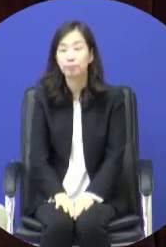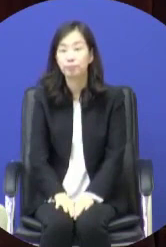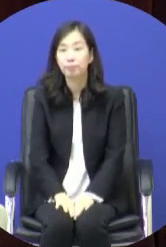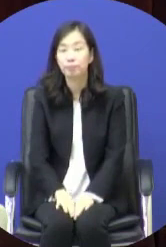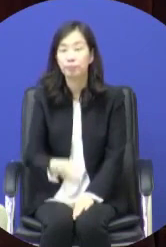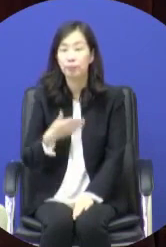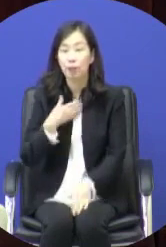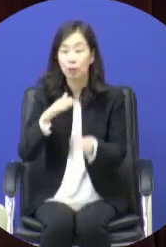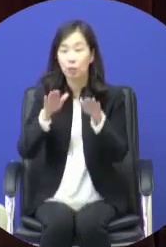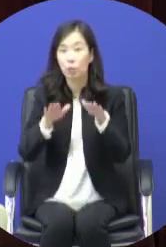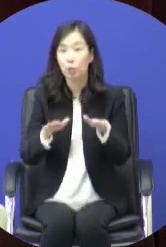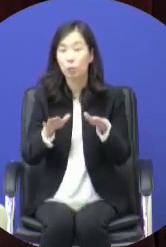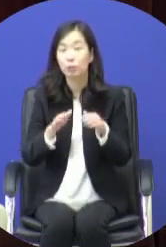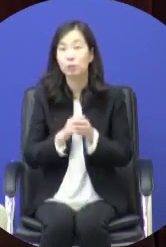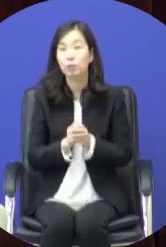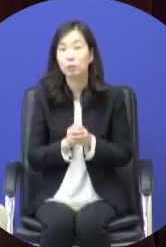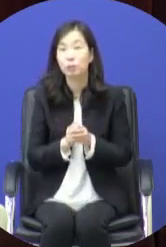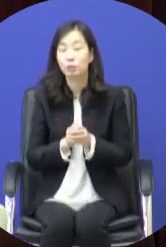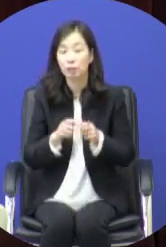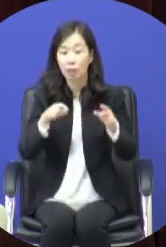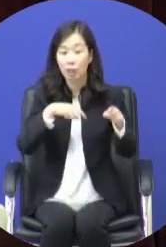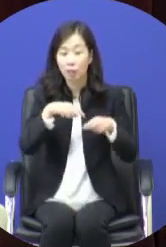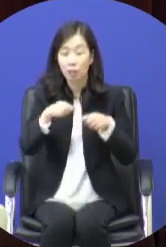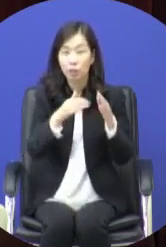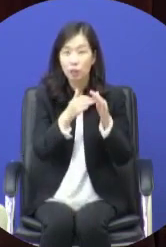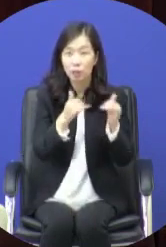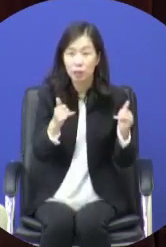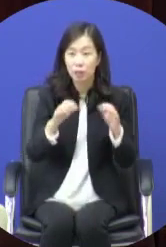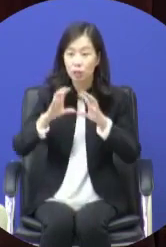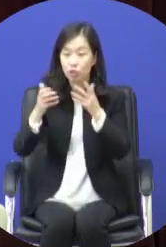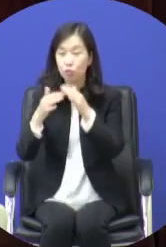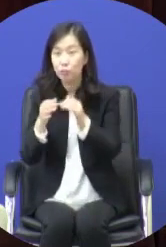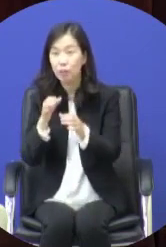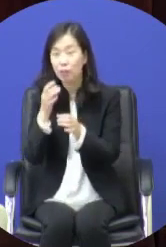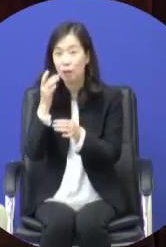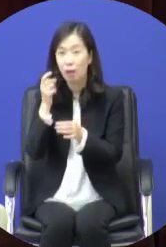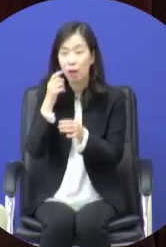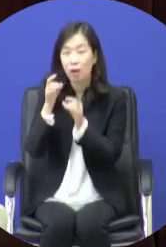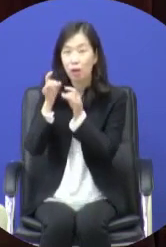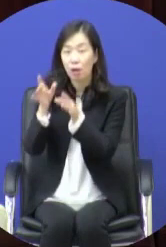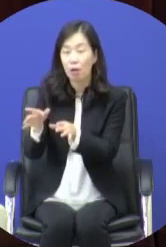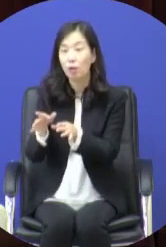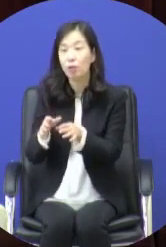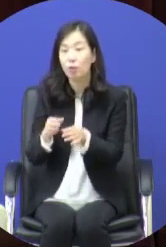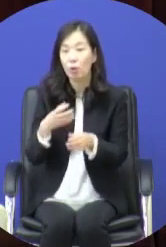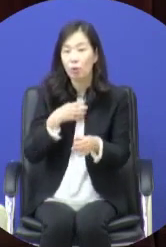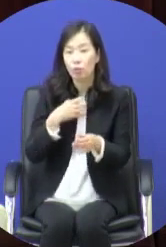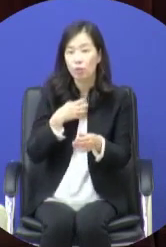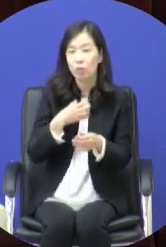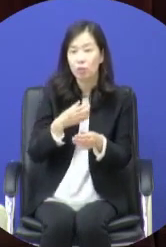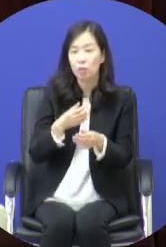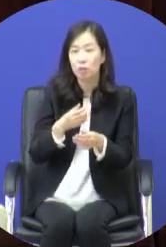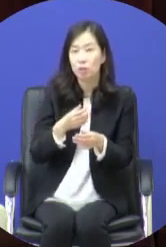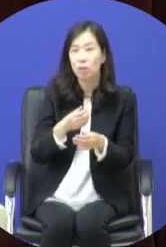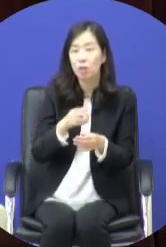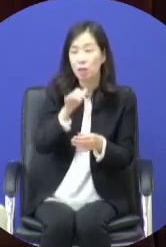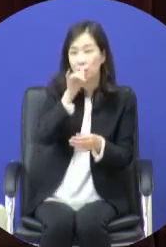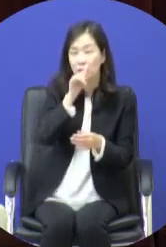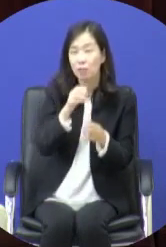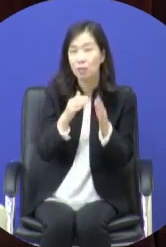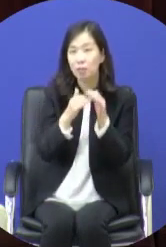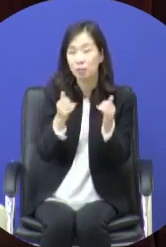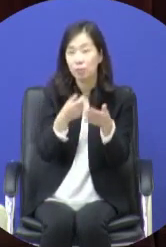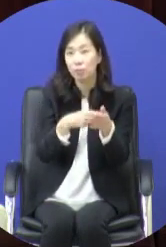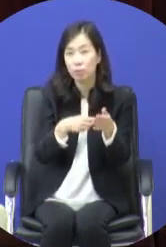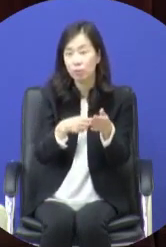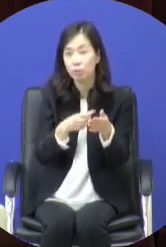저는 오늘 정치인이 국민을 속이고 위기에 처한 사람들에 관해서 이야기를 하고자